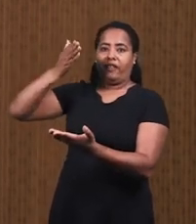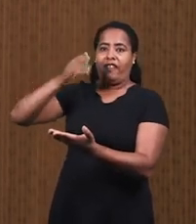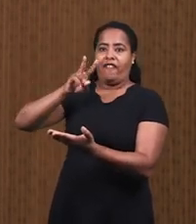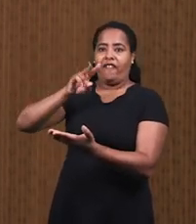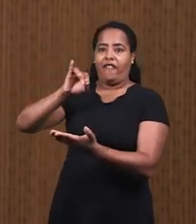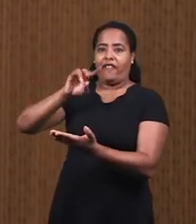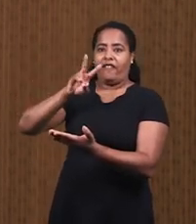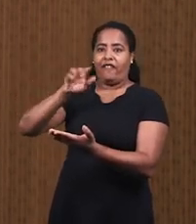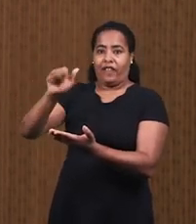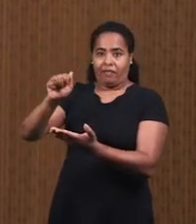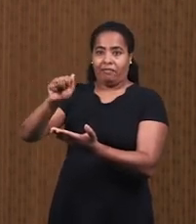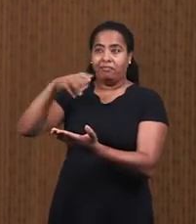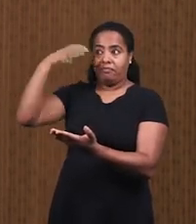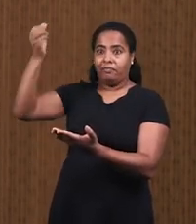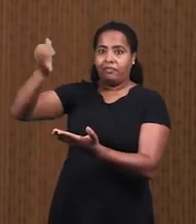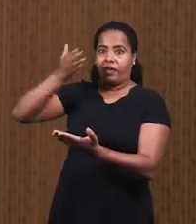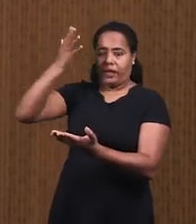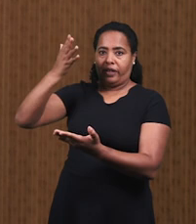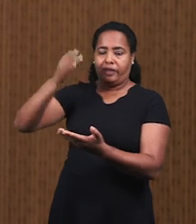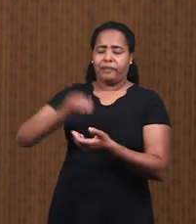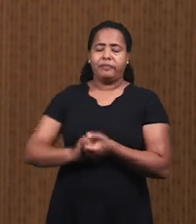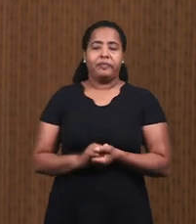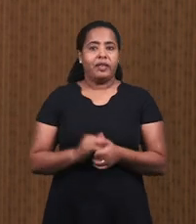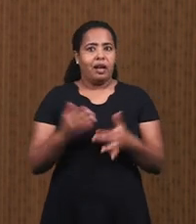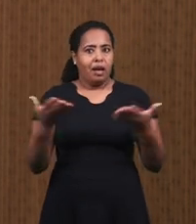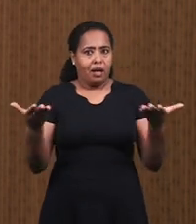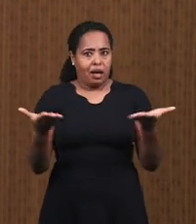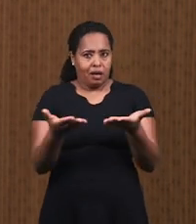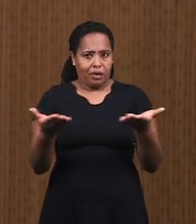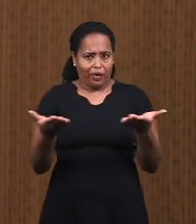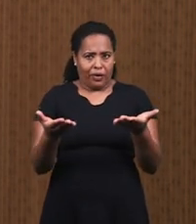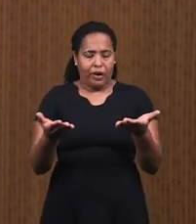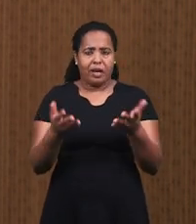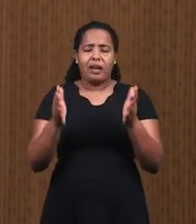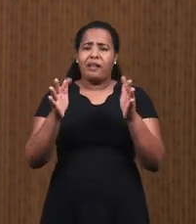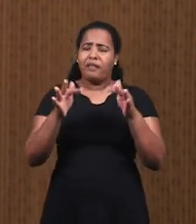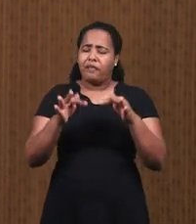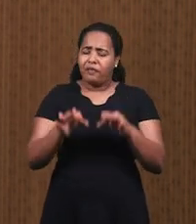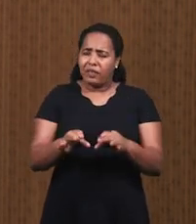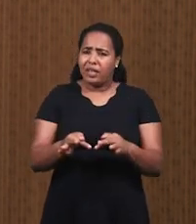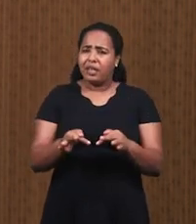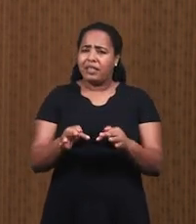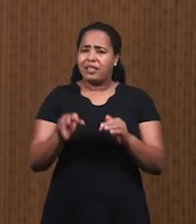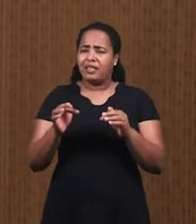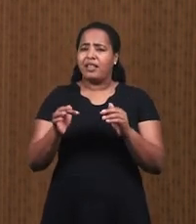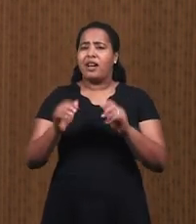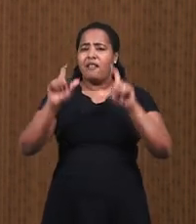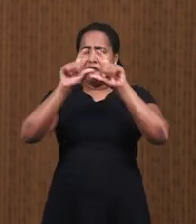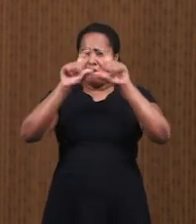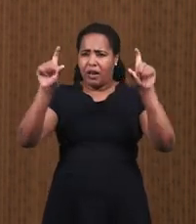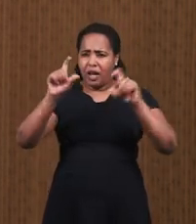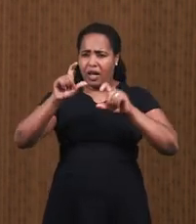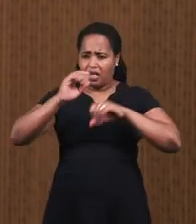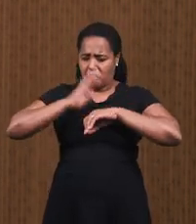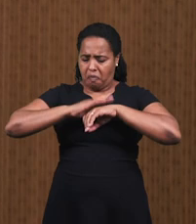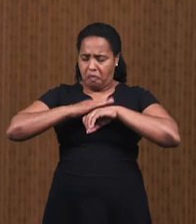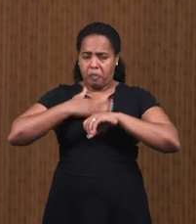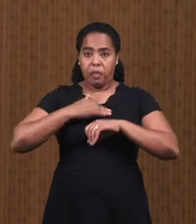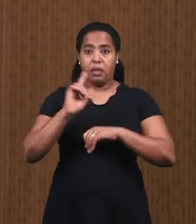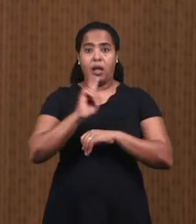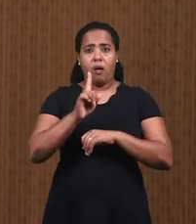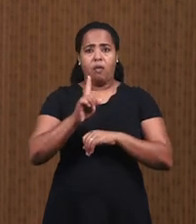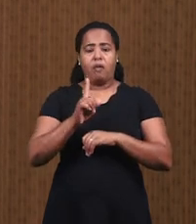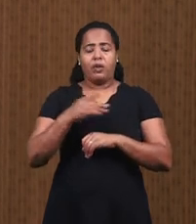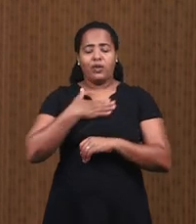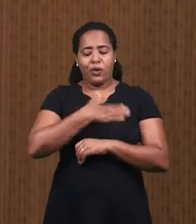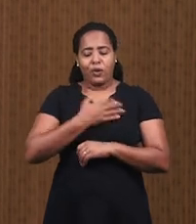жив, и Иисус, он открывается через свое слово. И я хочу закончить с